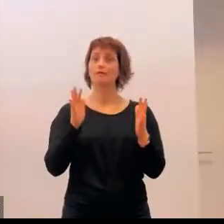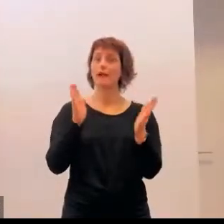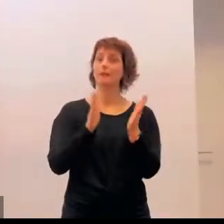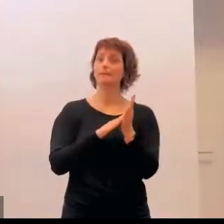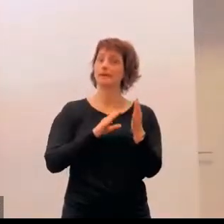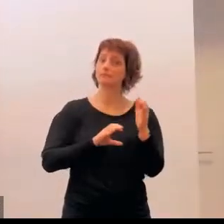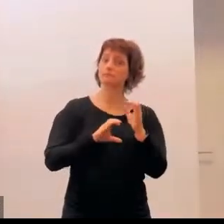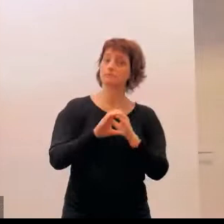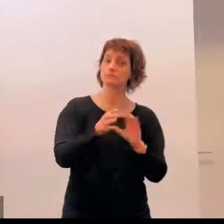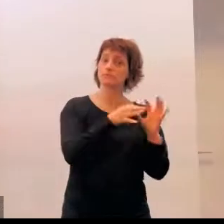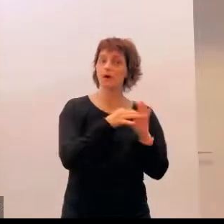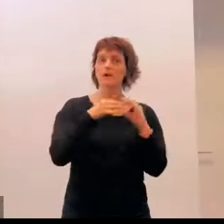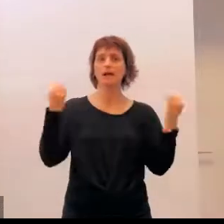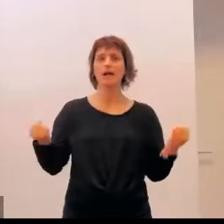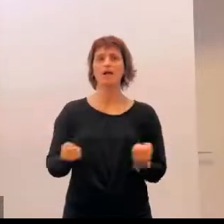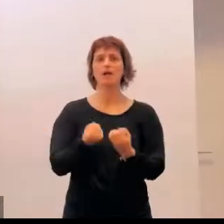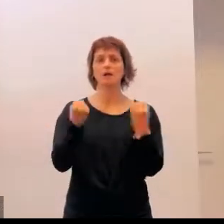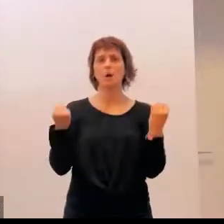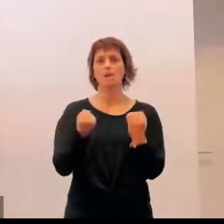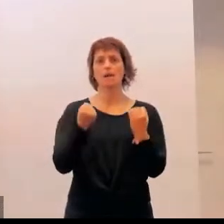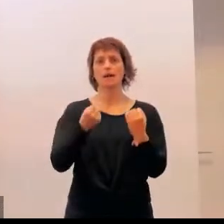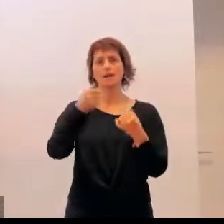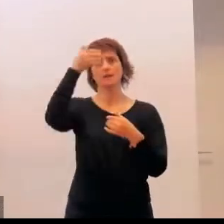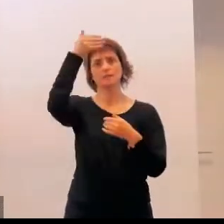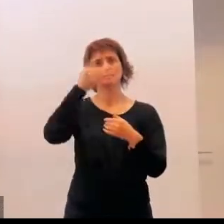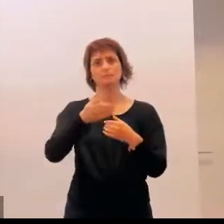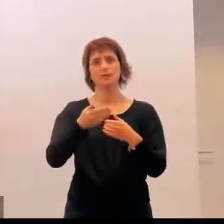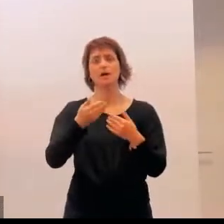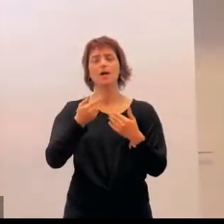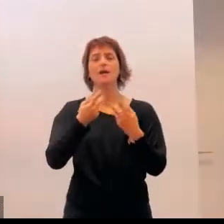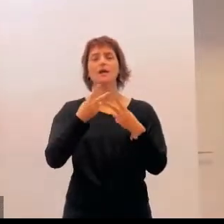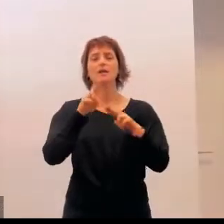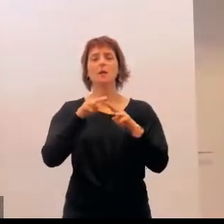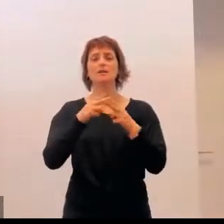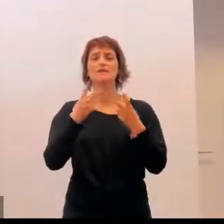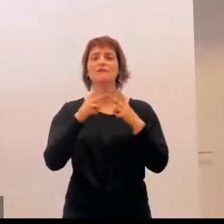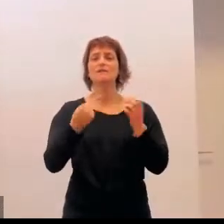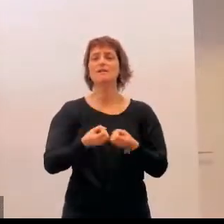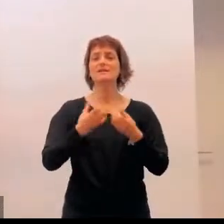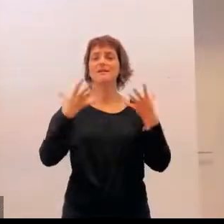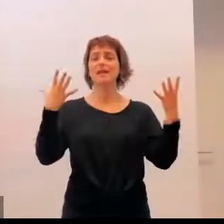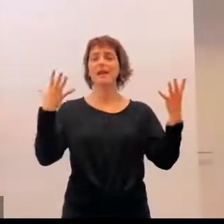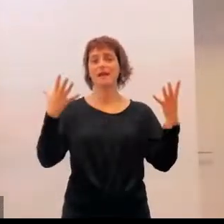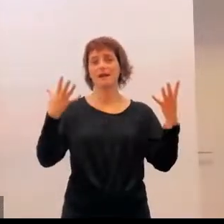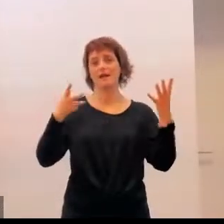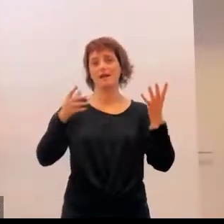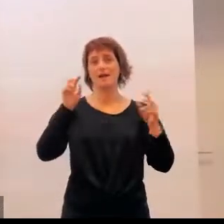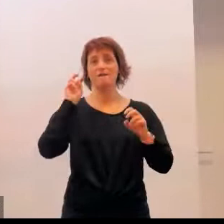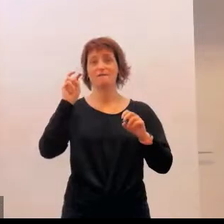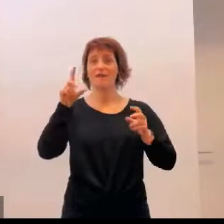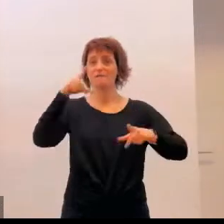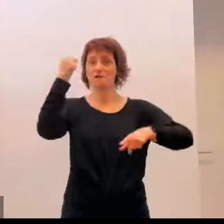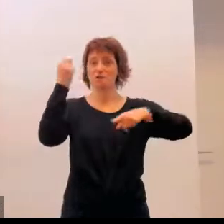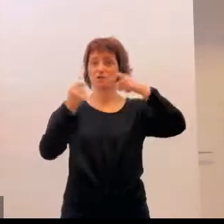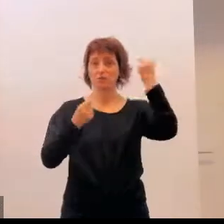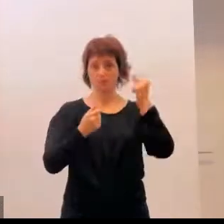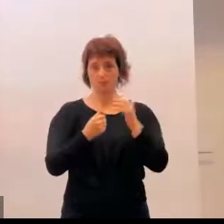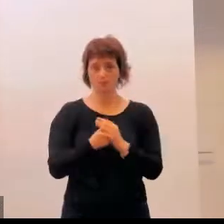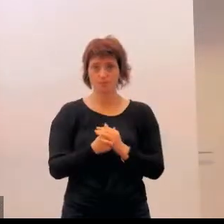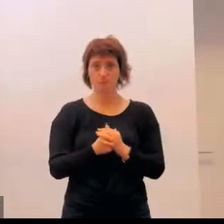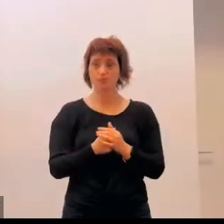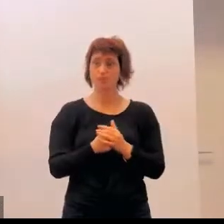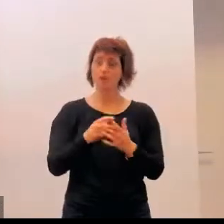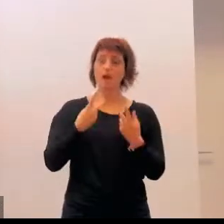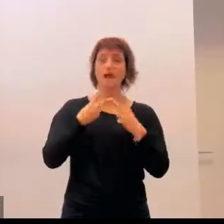cadre de la campagne de ravalement Nancy Ville Claire et Végétale, dispositif de la ville de Nancy qui fait appel à la